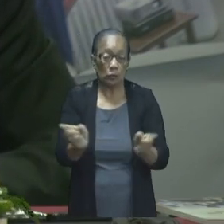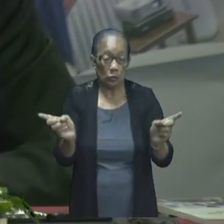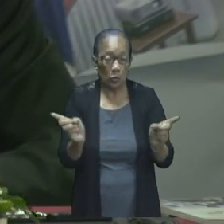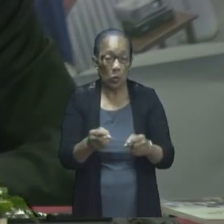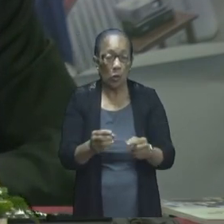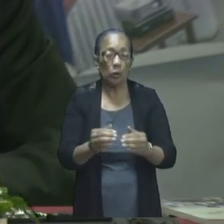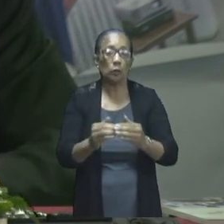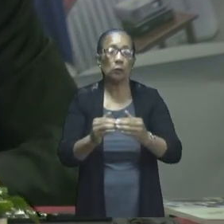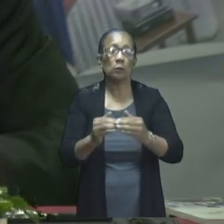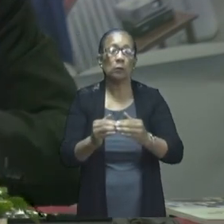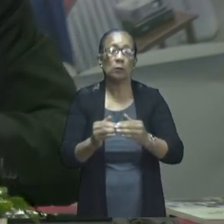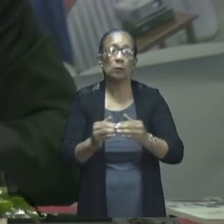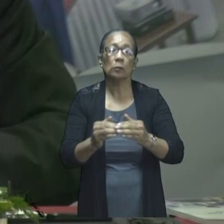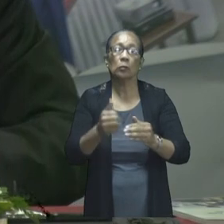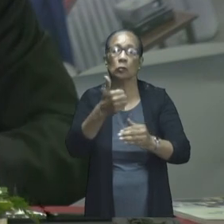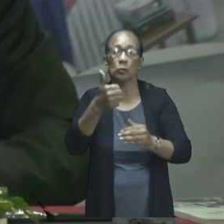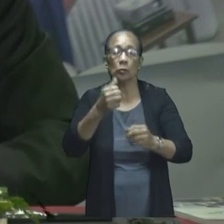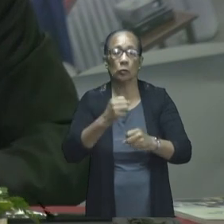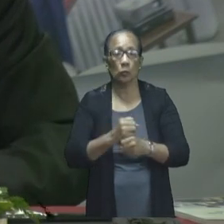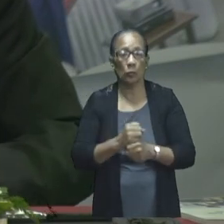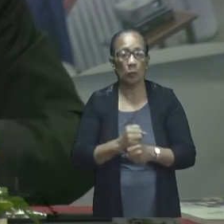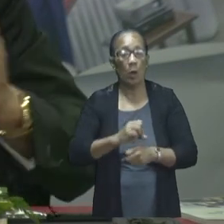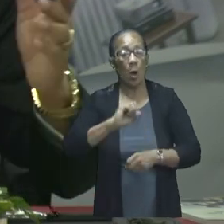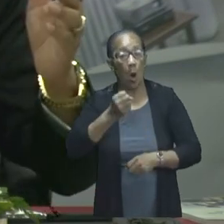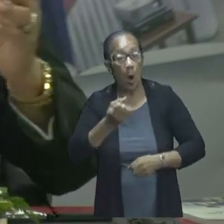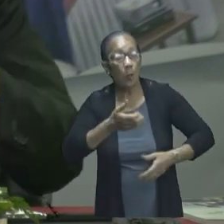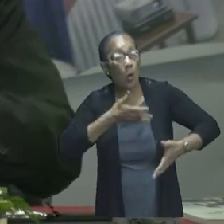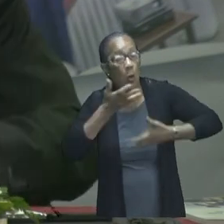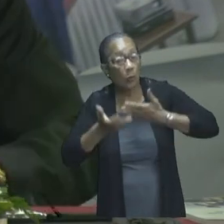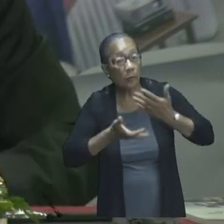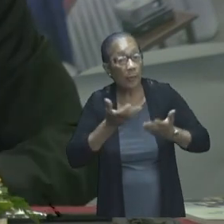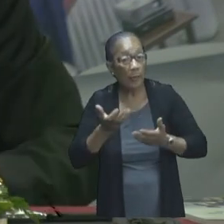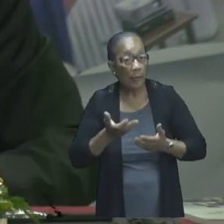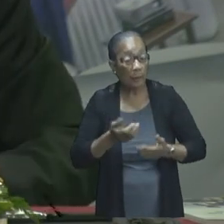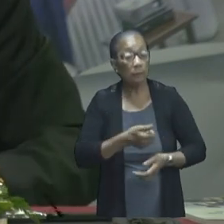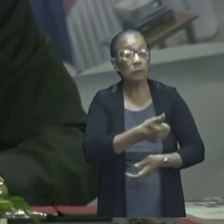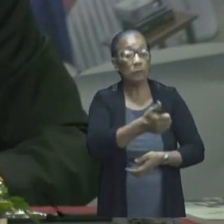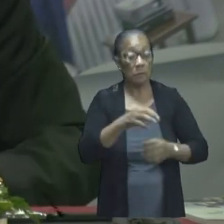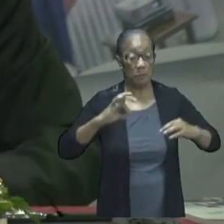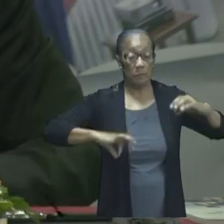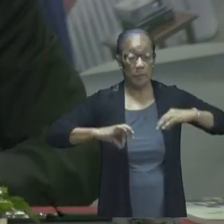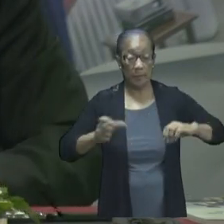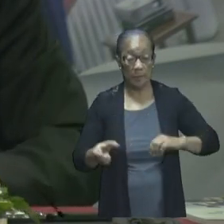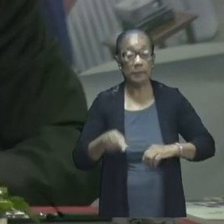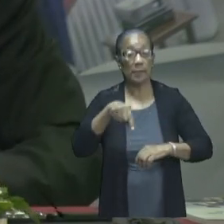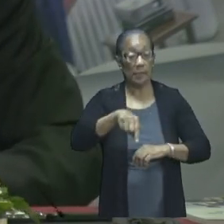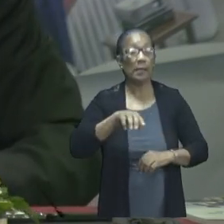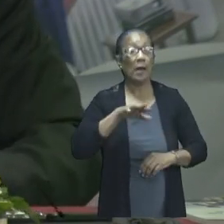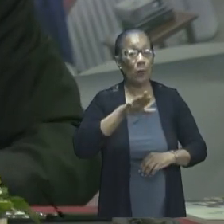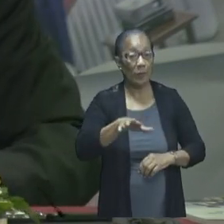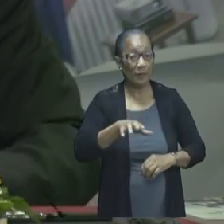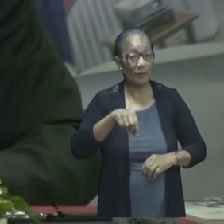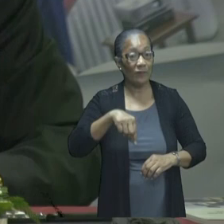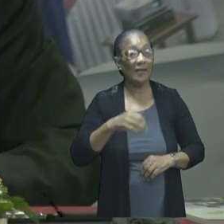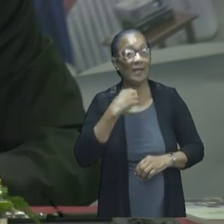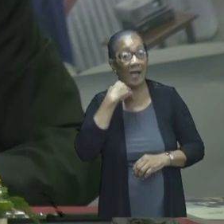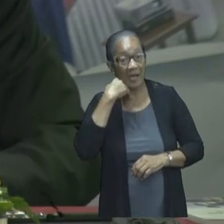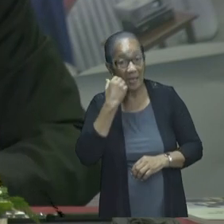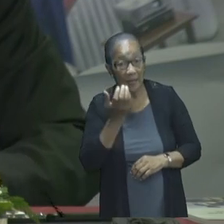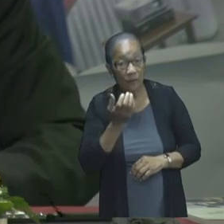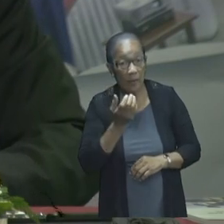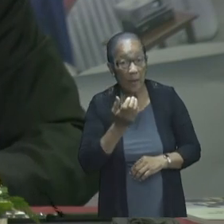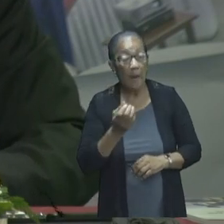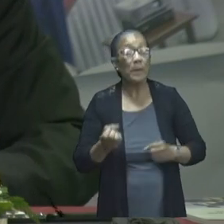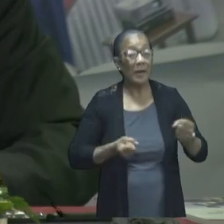brengen maar we indicatie te geven en die medische zijn heren en vandaag zijn ze lief mijn der geer is dat ze niet